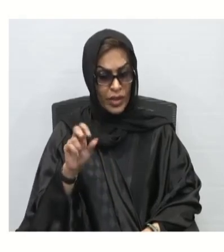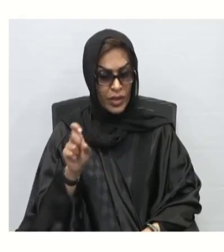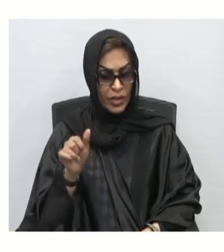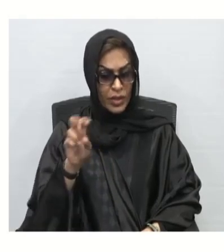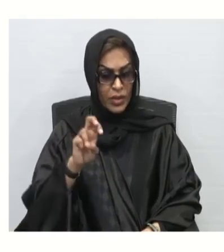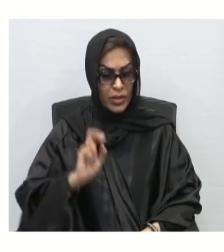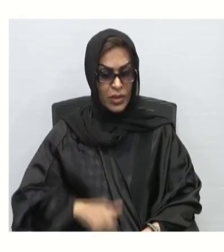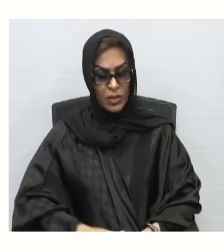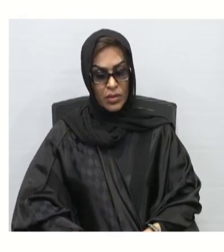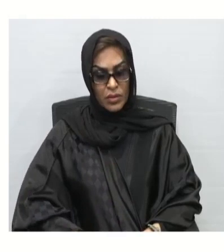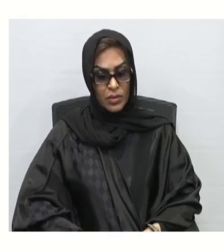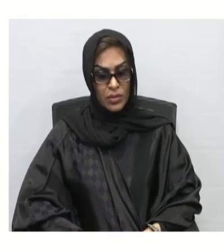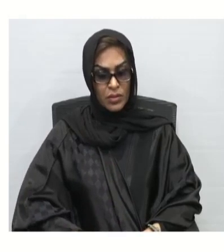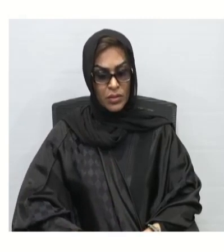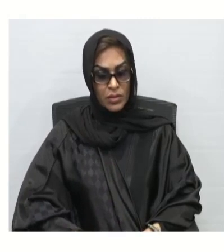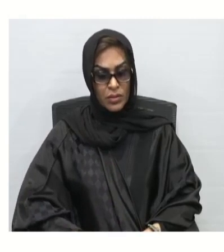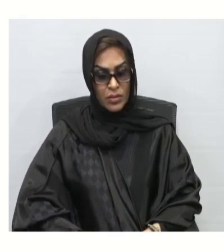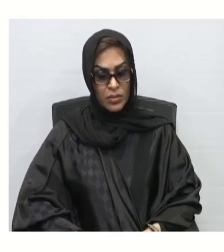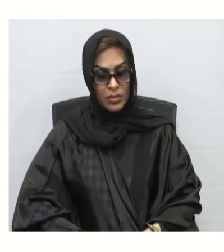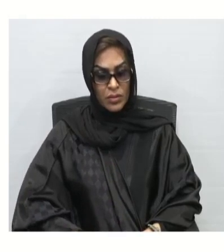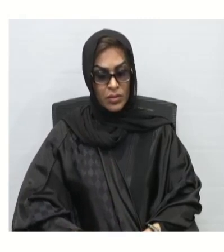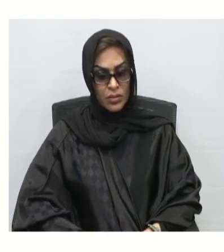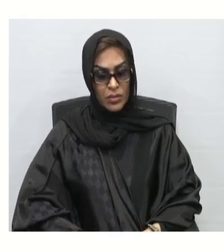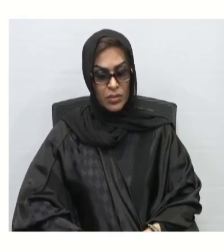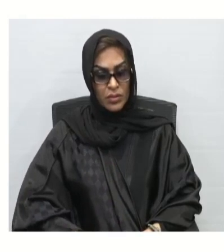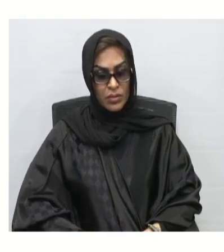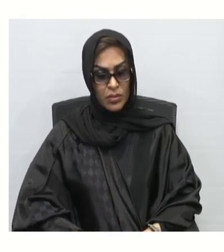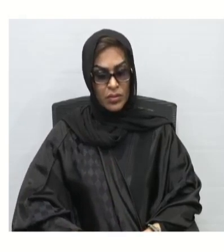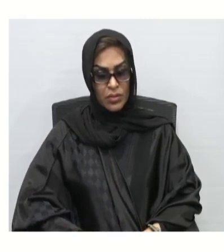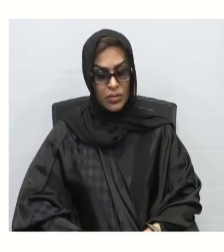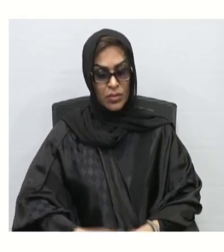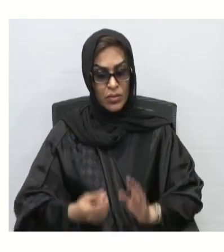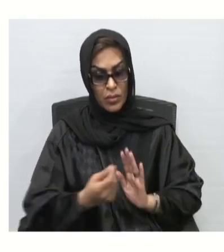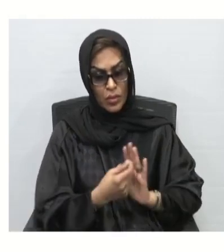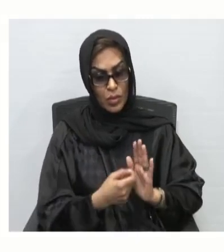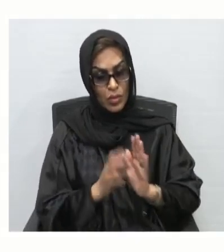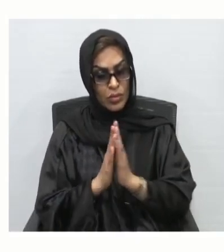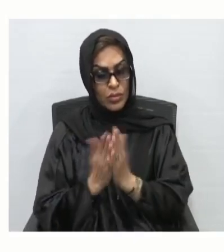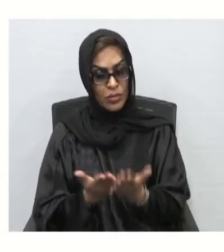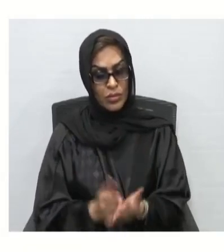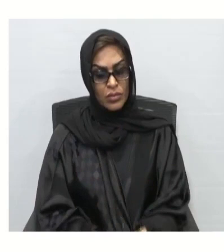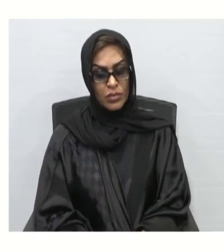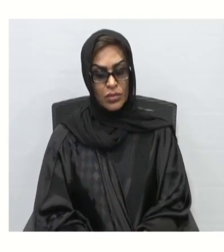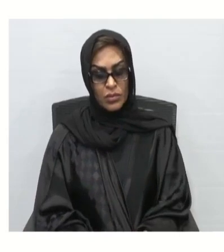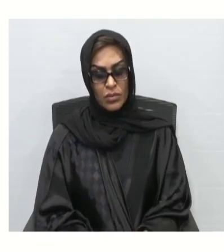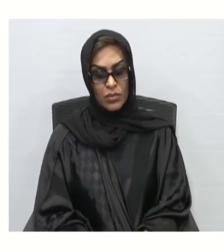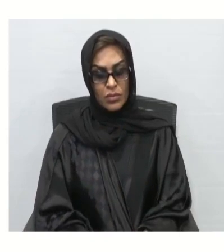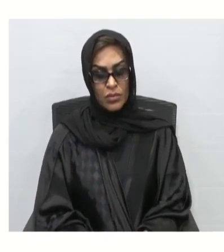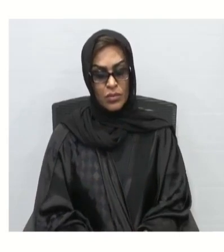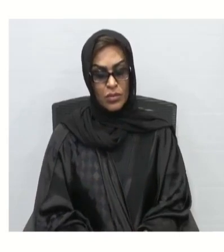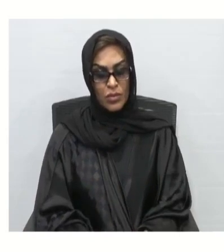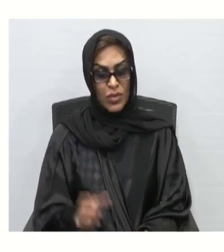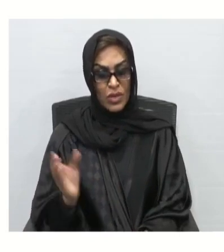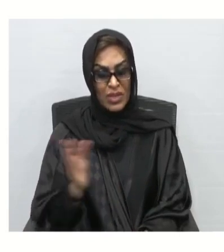العروض التوفيريه ممكن لديك ايجابيات اخرى دونها على الكتاب هنا على سبيل المثال